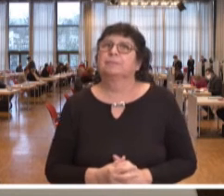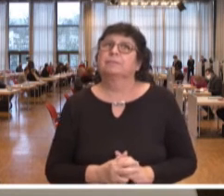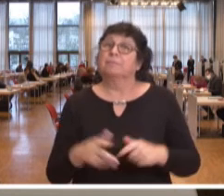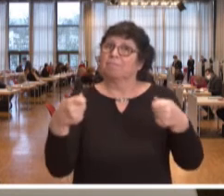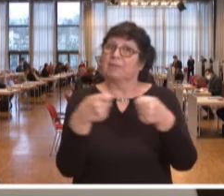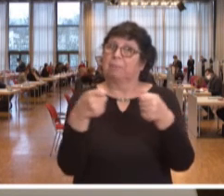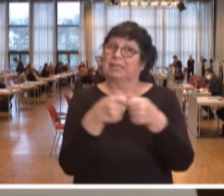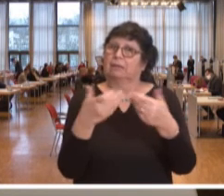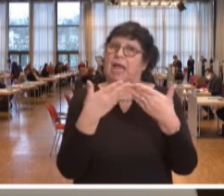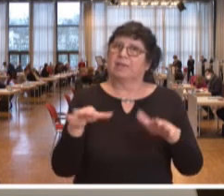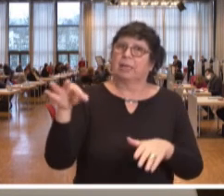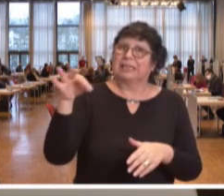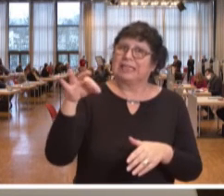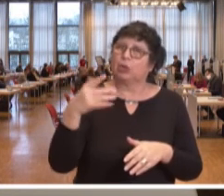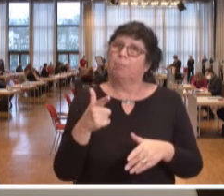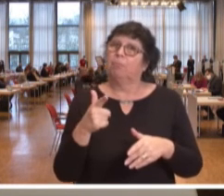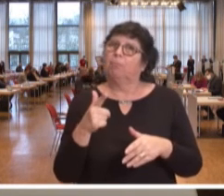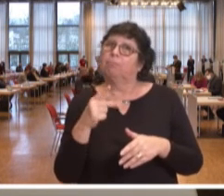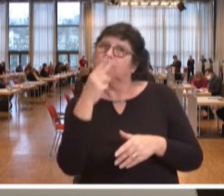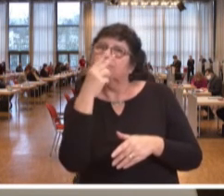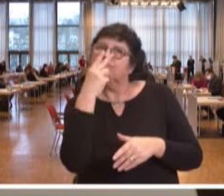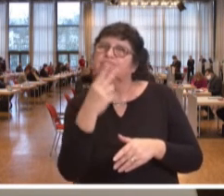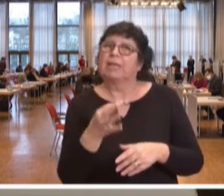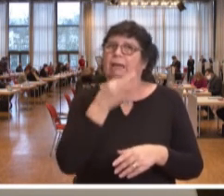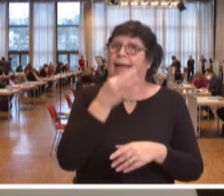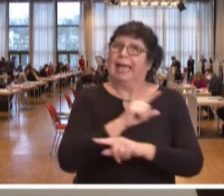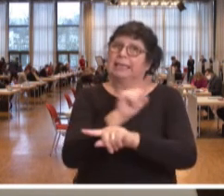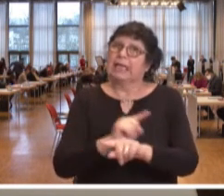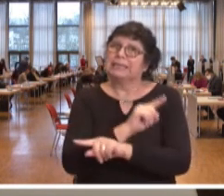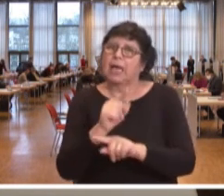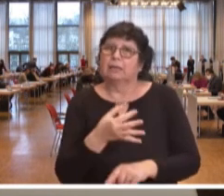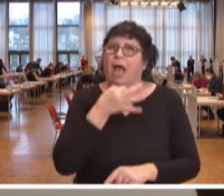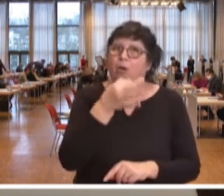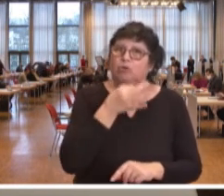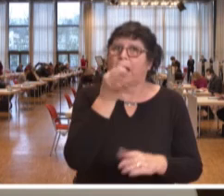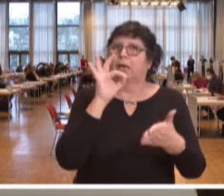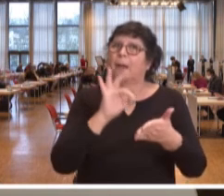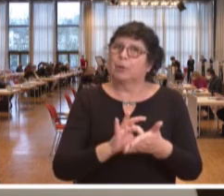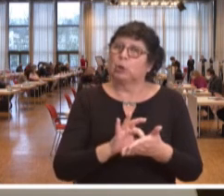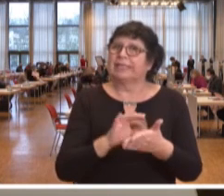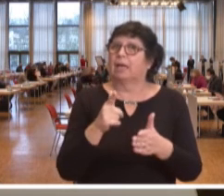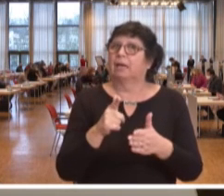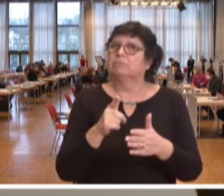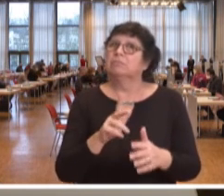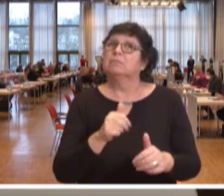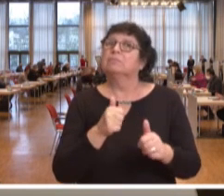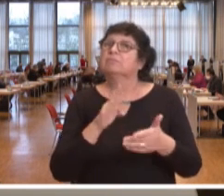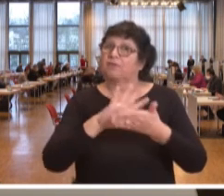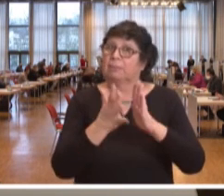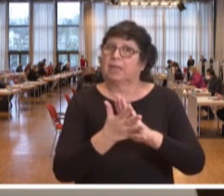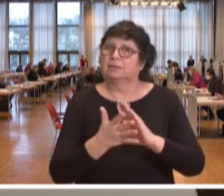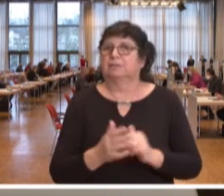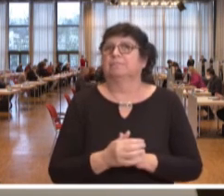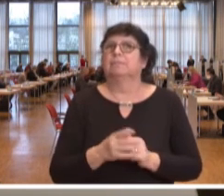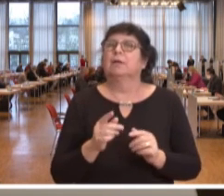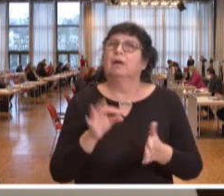Die Mitglieder des erweiterten Präsidiums haben sich im Hinblick auf die Redezeit für die Aussprache zu den Tagesordnungspunkten auf Folgendes verständigt.